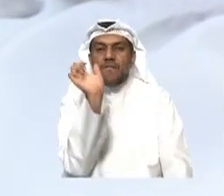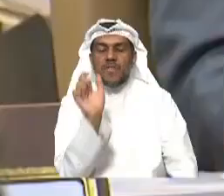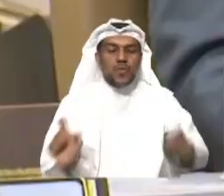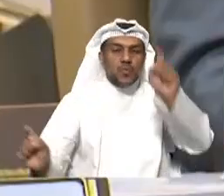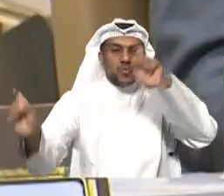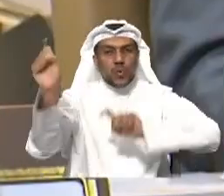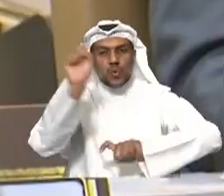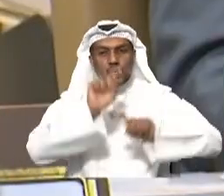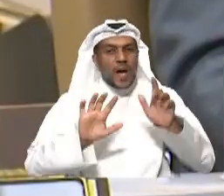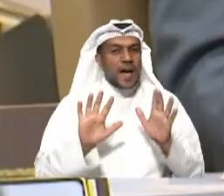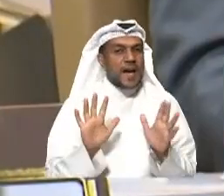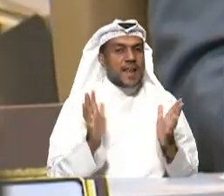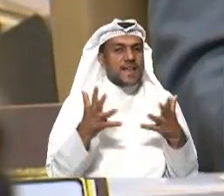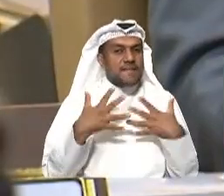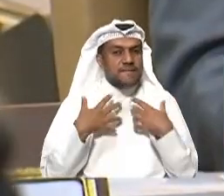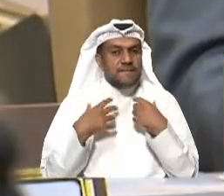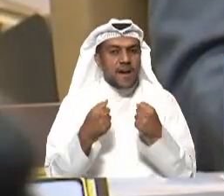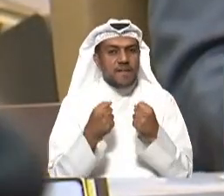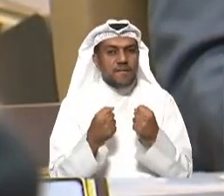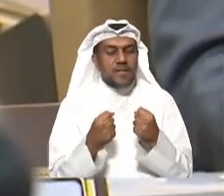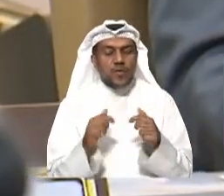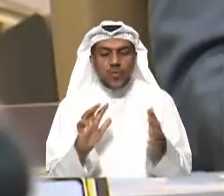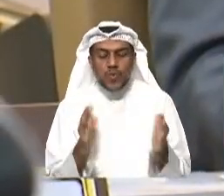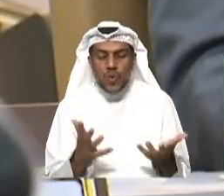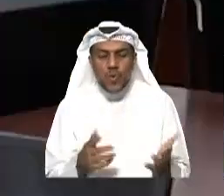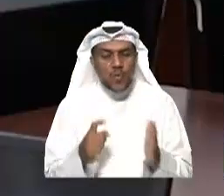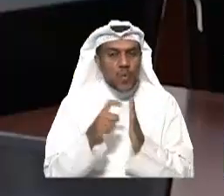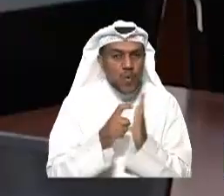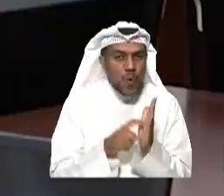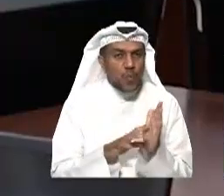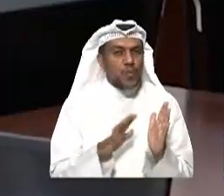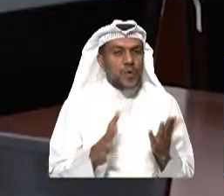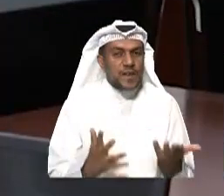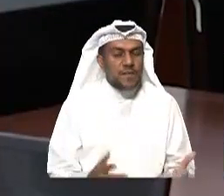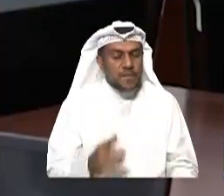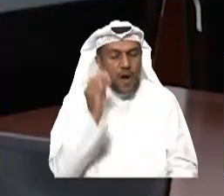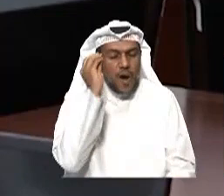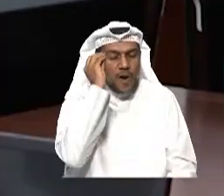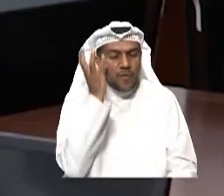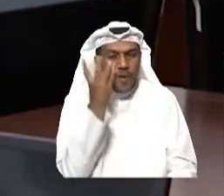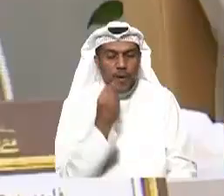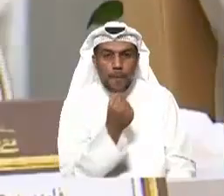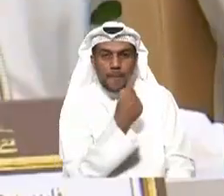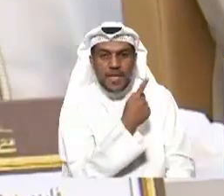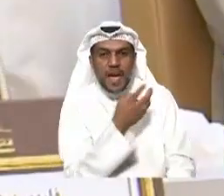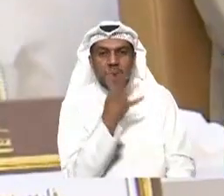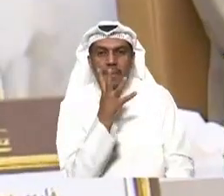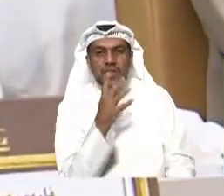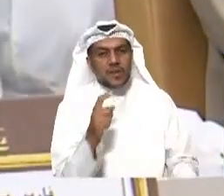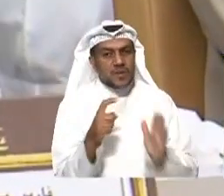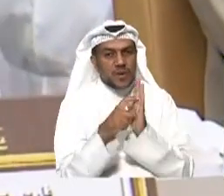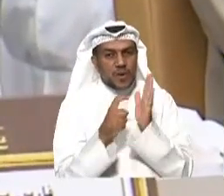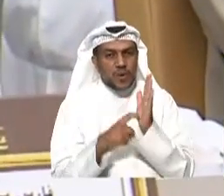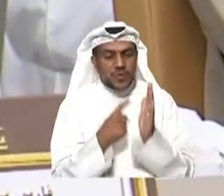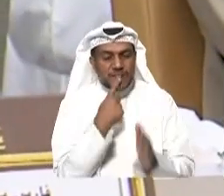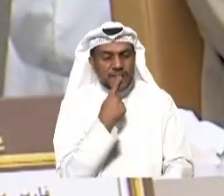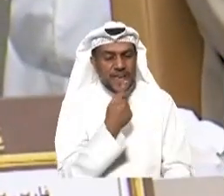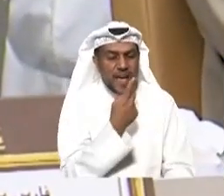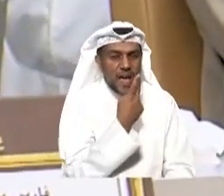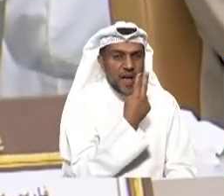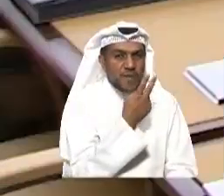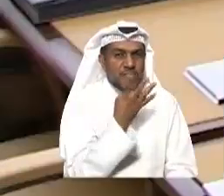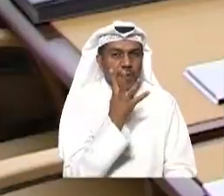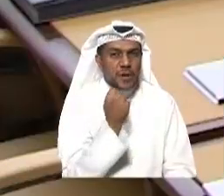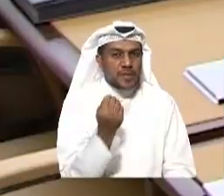بممارسه صلاحياته المخوله له تطبيقا لاحكام القانون رقم 114 في سنه 2014